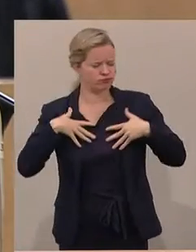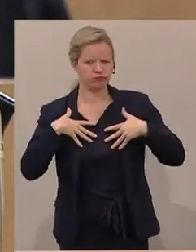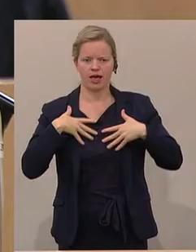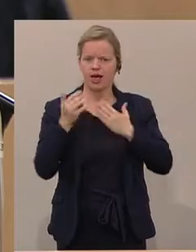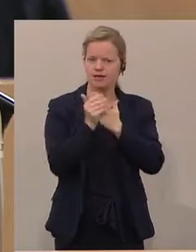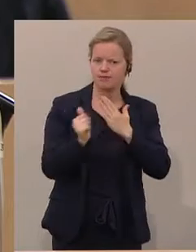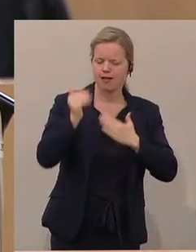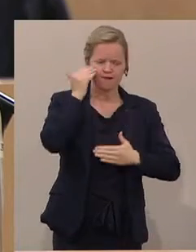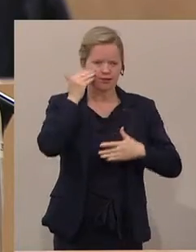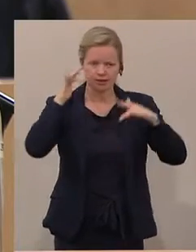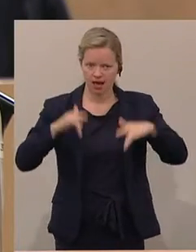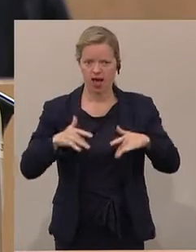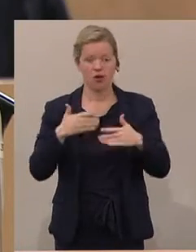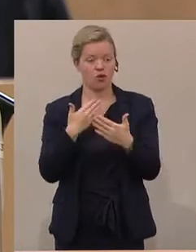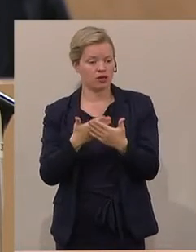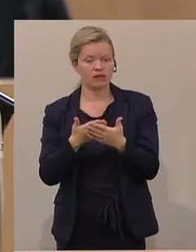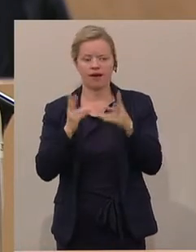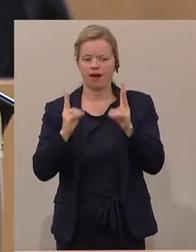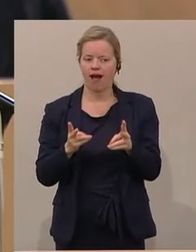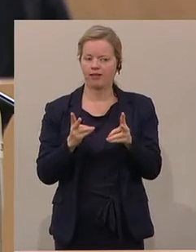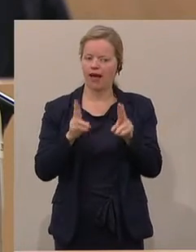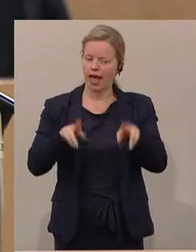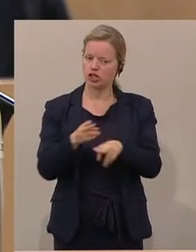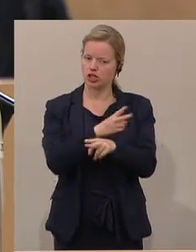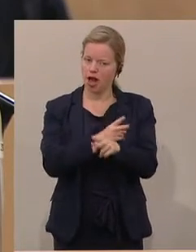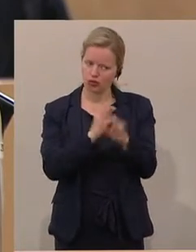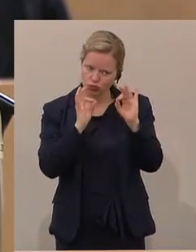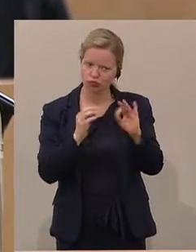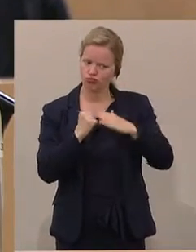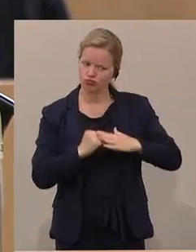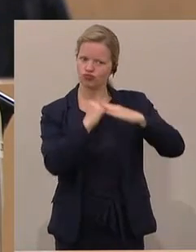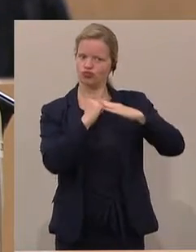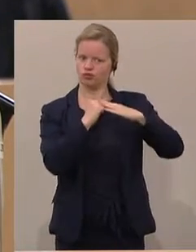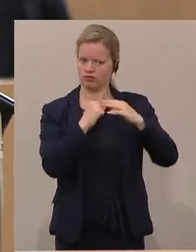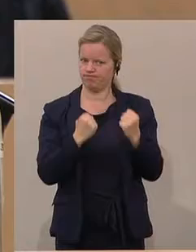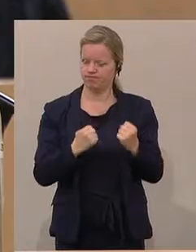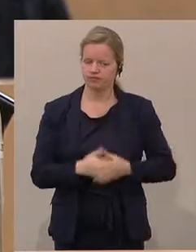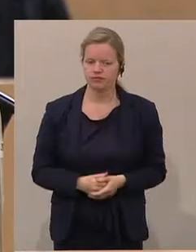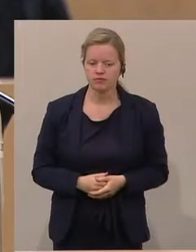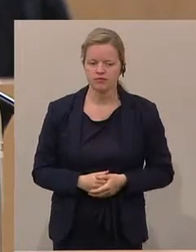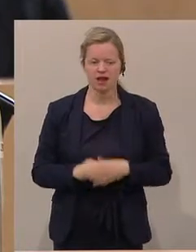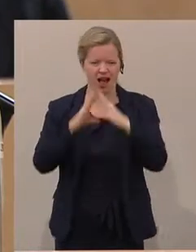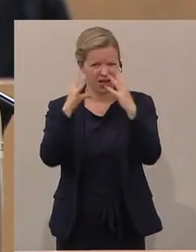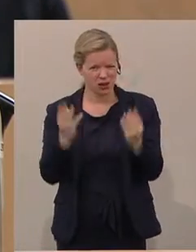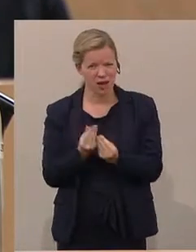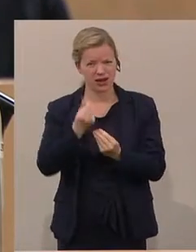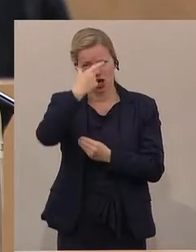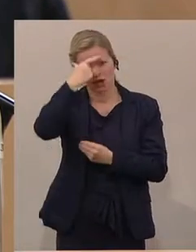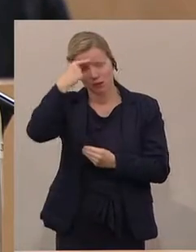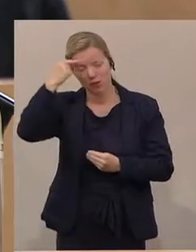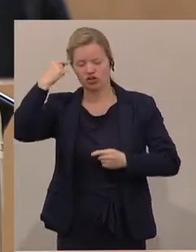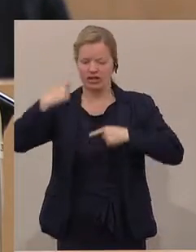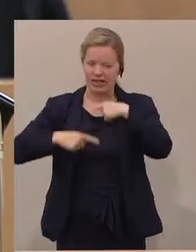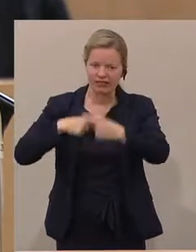das Funktionieren des Rechtsstaates und sozusagen das Rückgrat der Verwaltung darstellen. Jetzt macht aber die demografische Entwicklung im Allgemeinen auch vor dem Personalstand